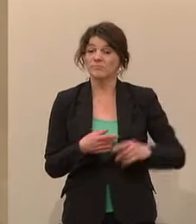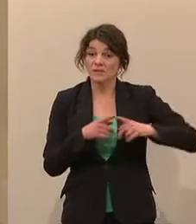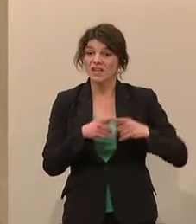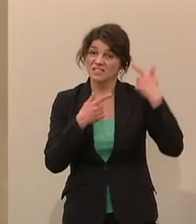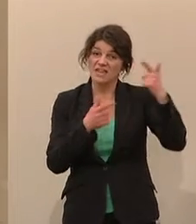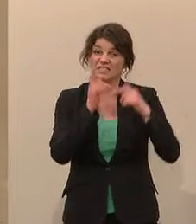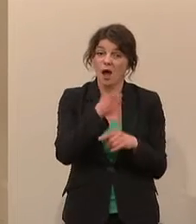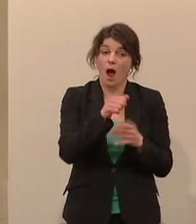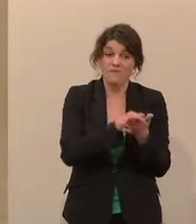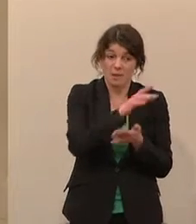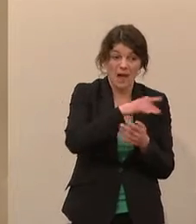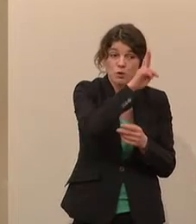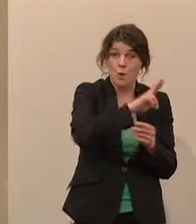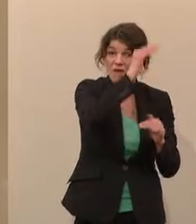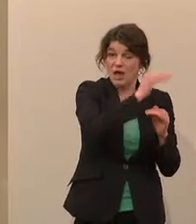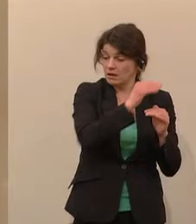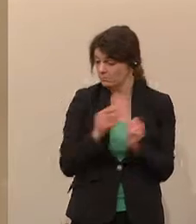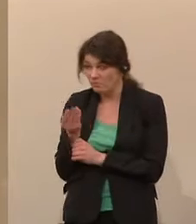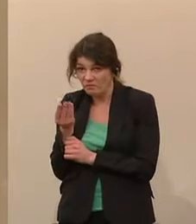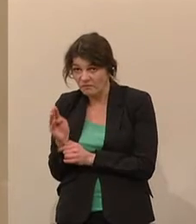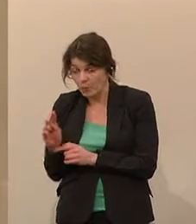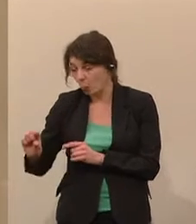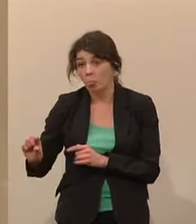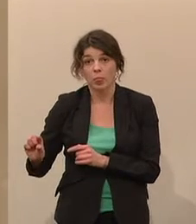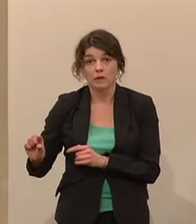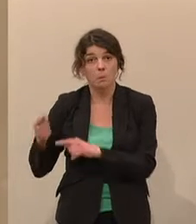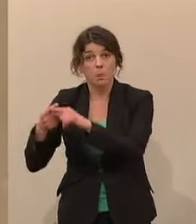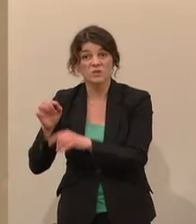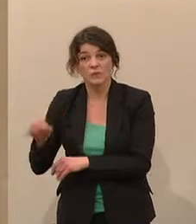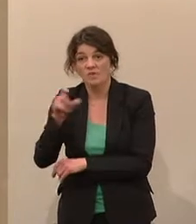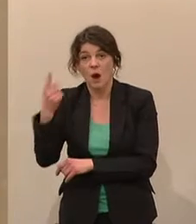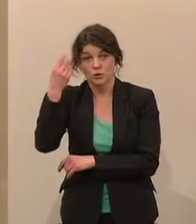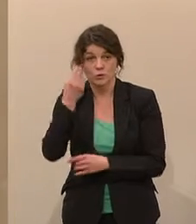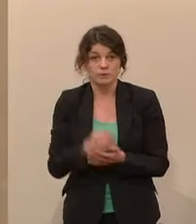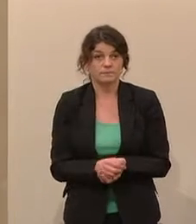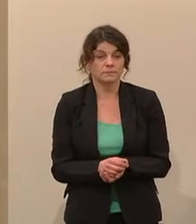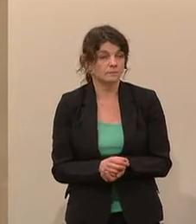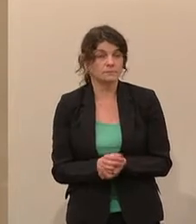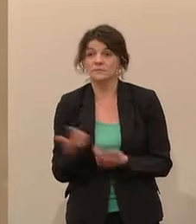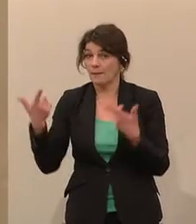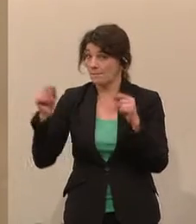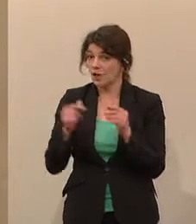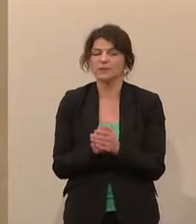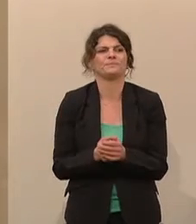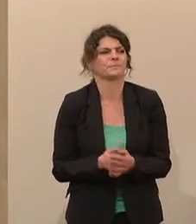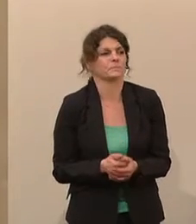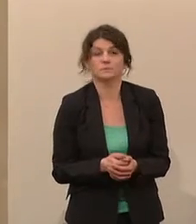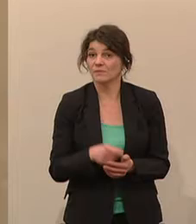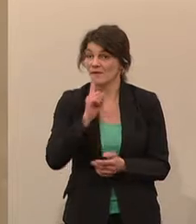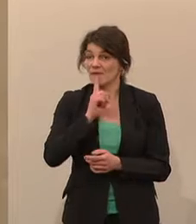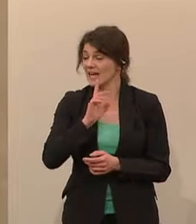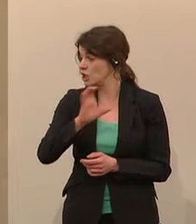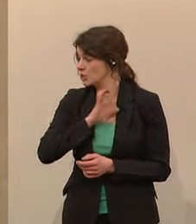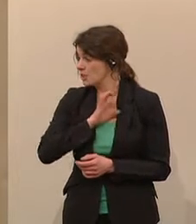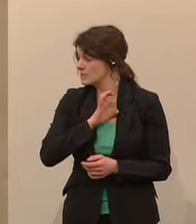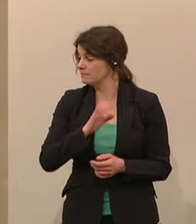Anfängerplätze an den Universitäten weniger, aber nur 400 plus an den Fachhochschulen. Das heißt, weniger Chancen